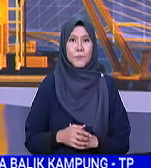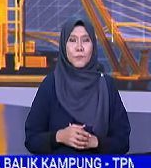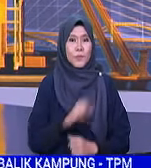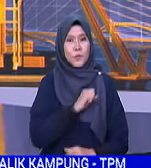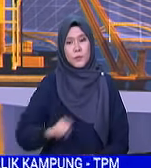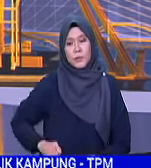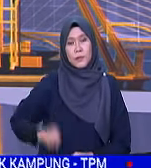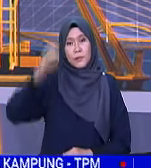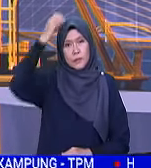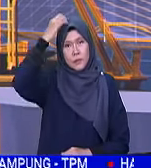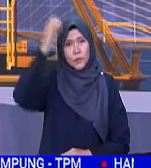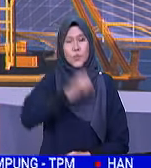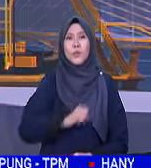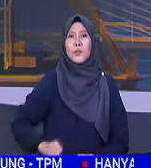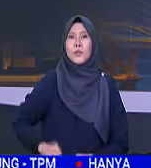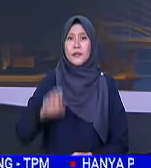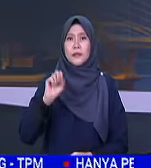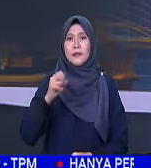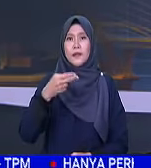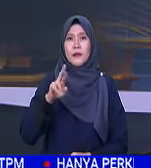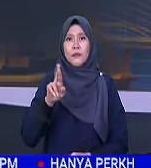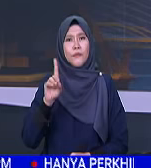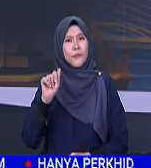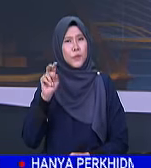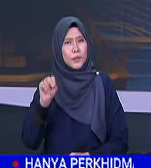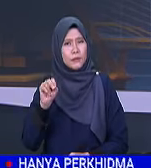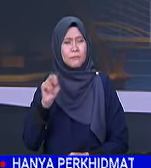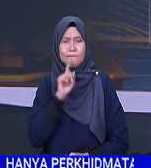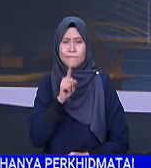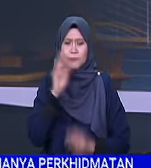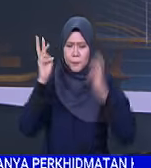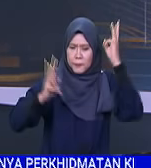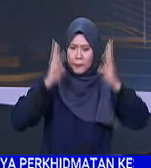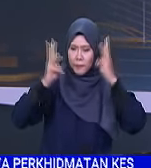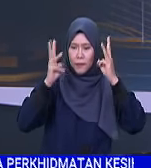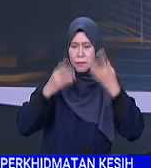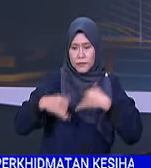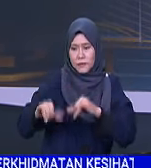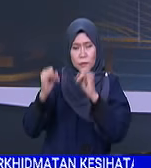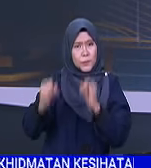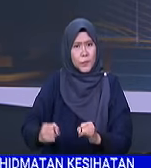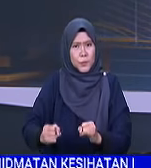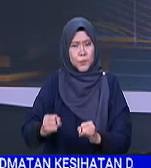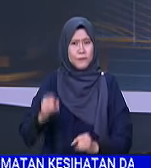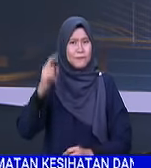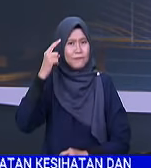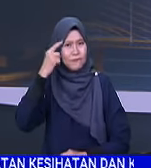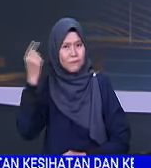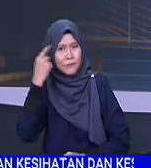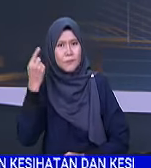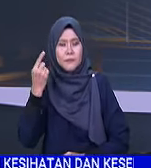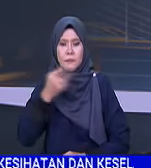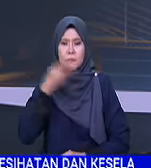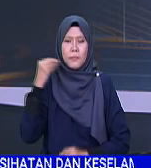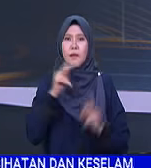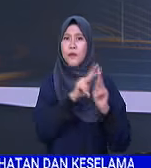Sultan Selangor Sultan Sharifuddin Idris Shah menzahirkan kebimbangan sekiranya masih ada individu yang berdegil untuk pulang